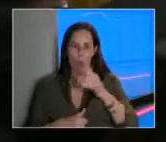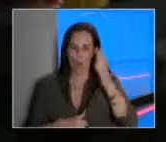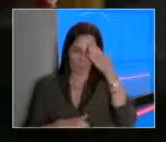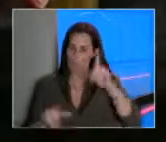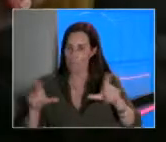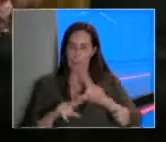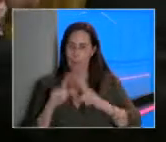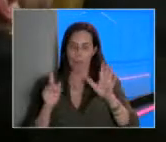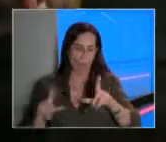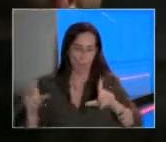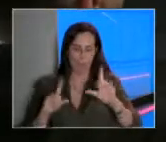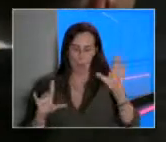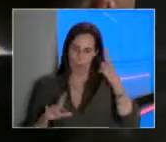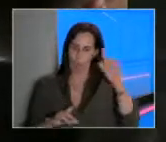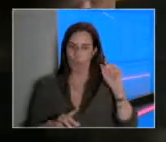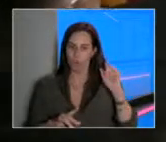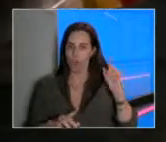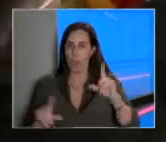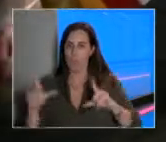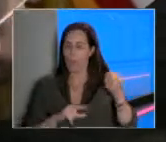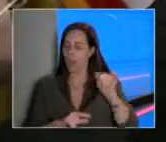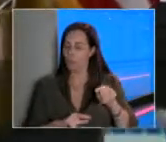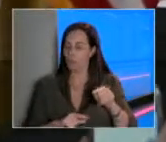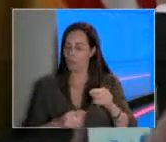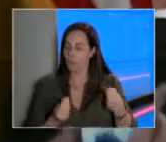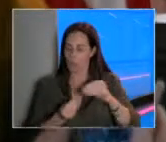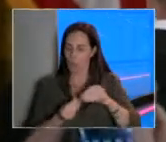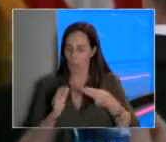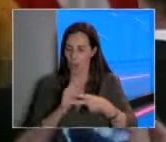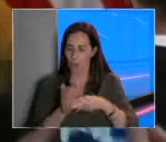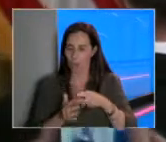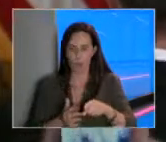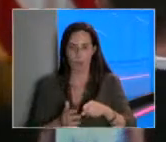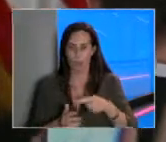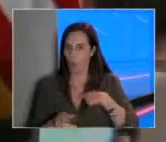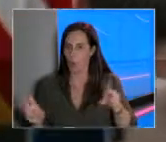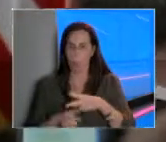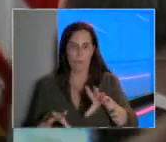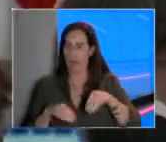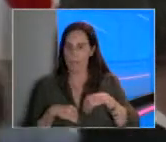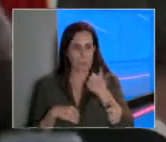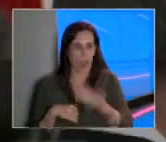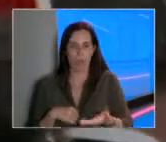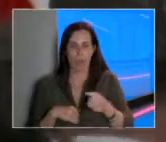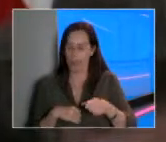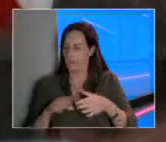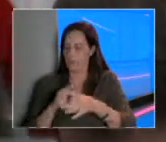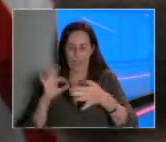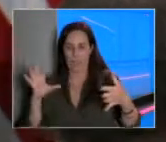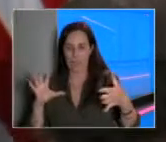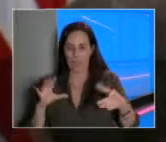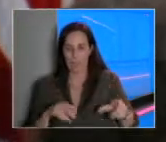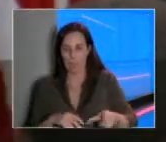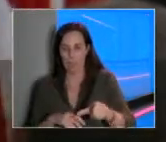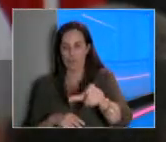מפה אחרת, מלבד המפה הקונספטואלית, שהמפה הזאת שצורפה לתוכנית ודאי שהיא רעה, ואנחנו לא יכולים להסכים לה, כי היא מנתקת